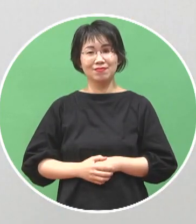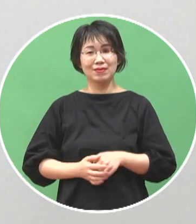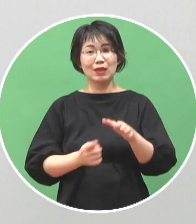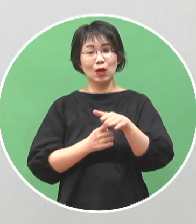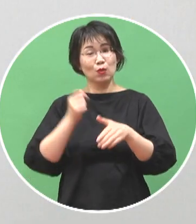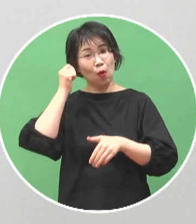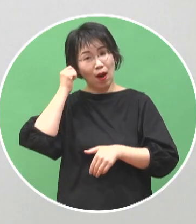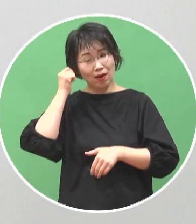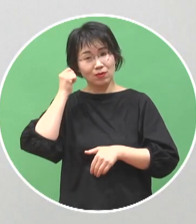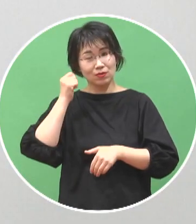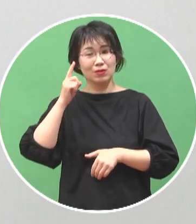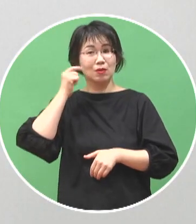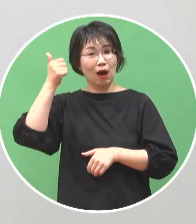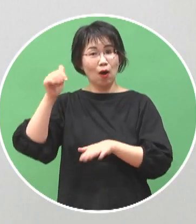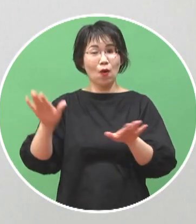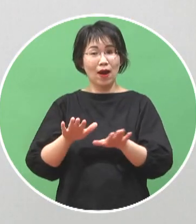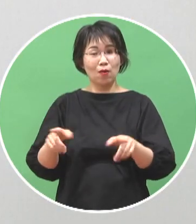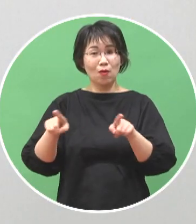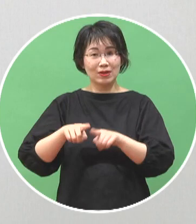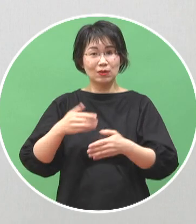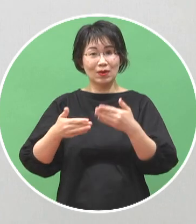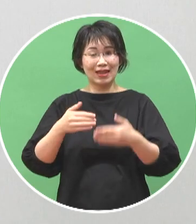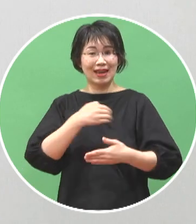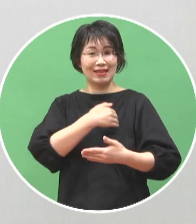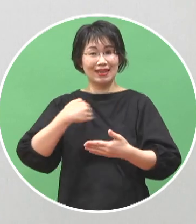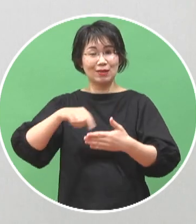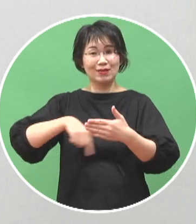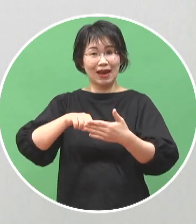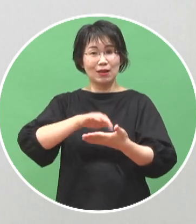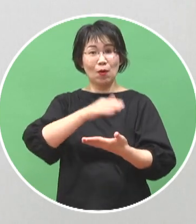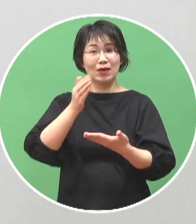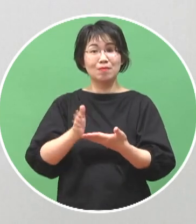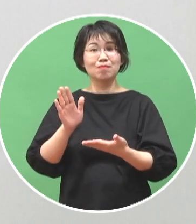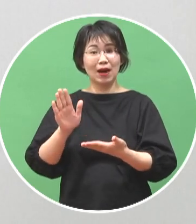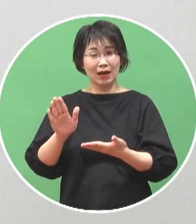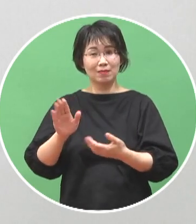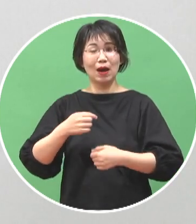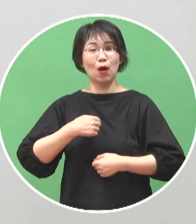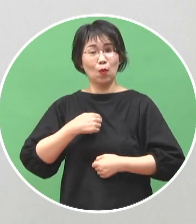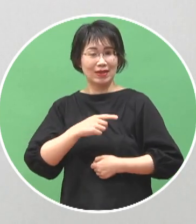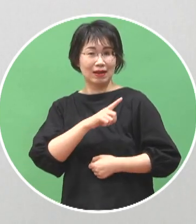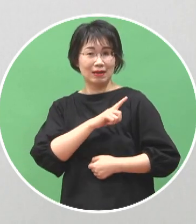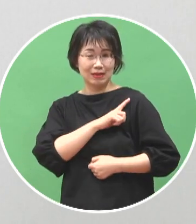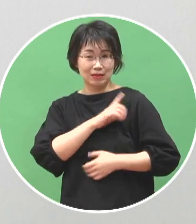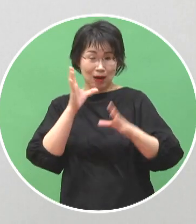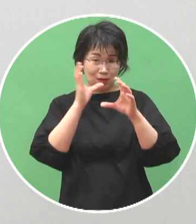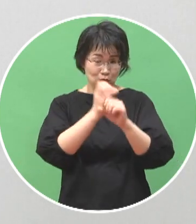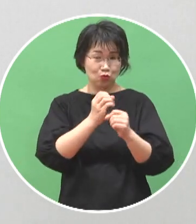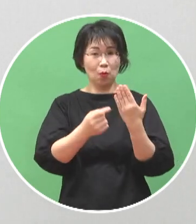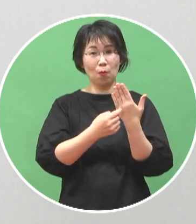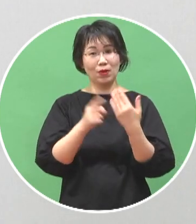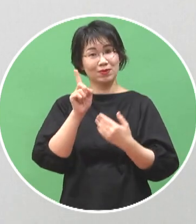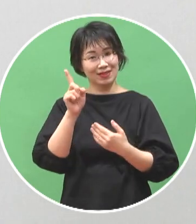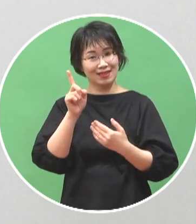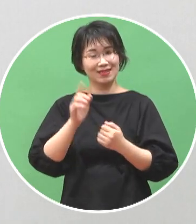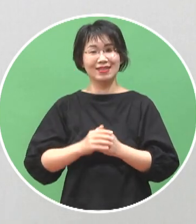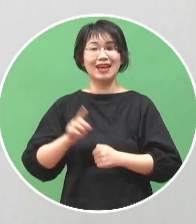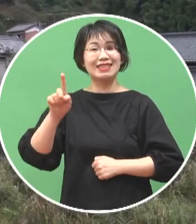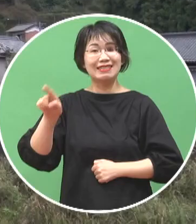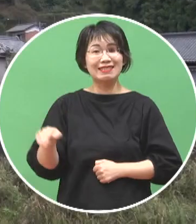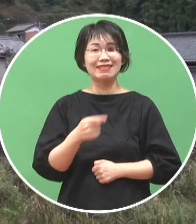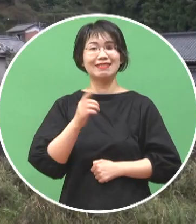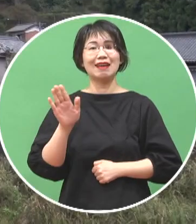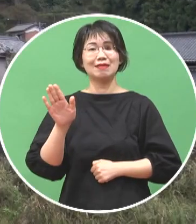泊では親子で体験できるプログラムがたくさんありますが、私が一番注目しているポイントは自然です